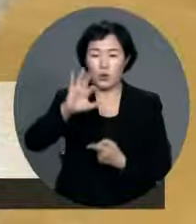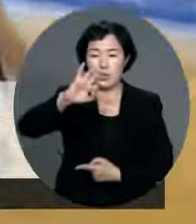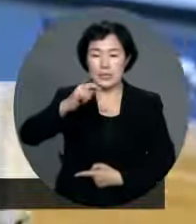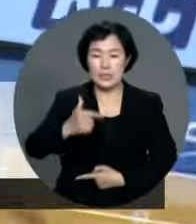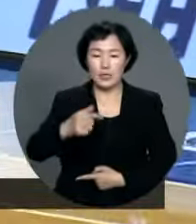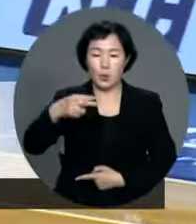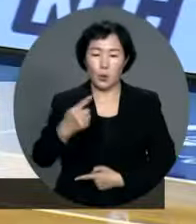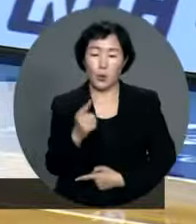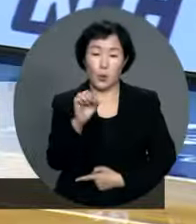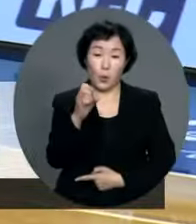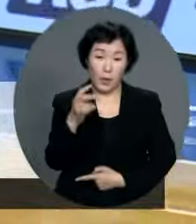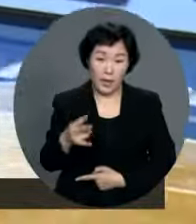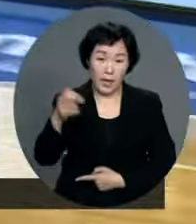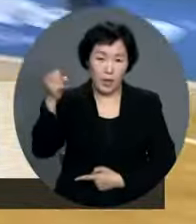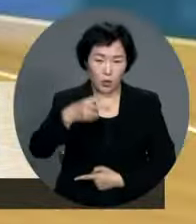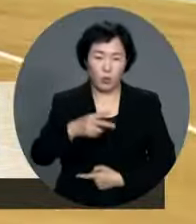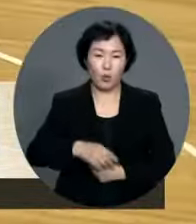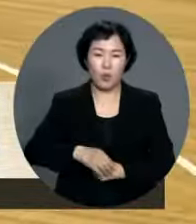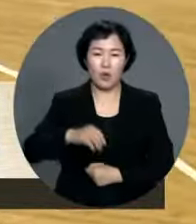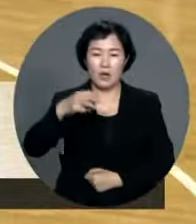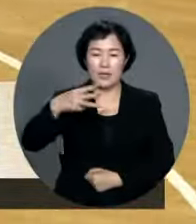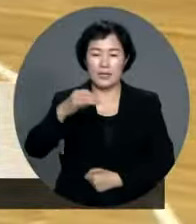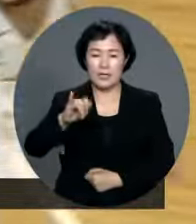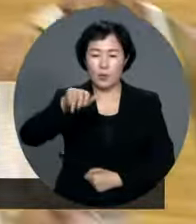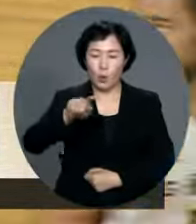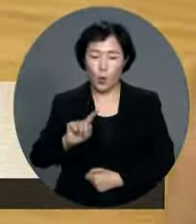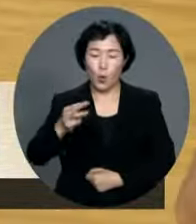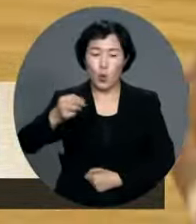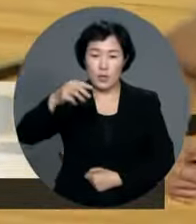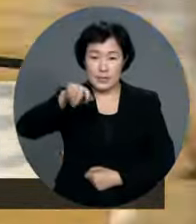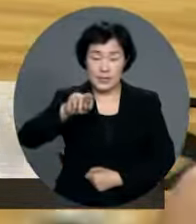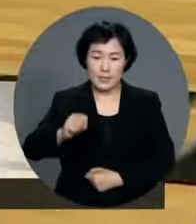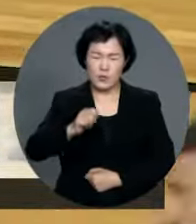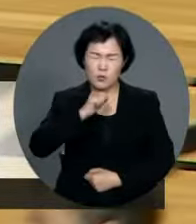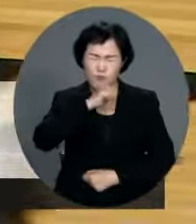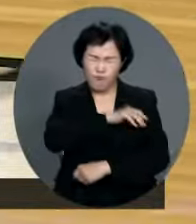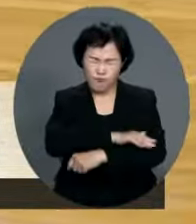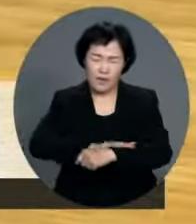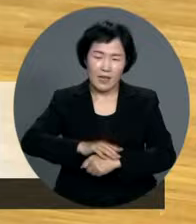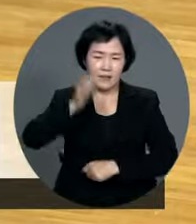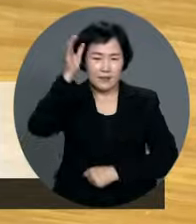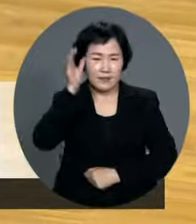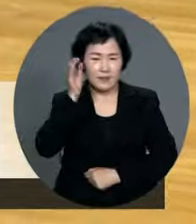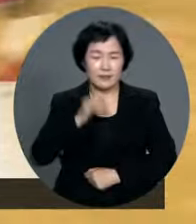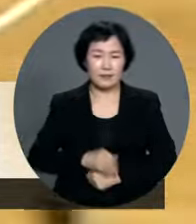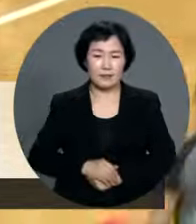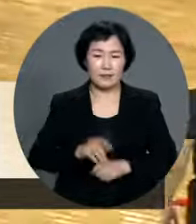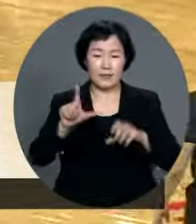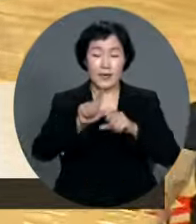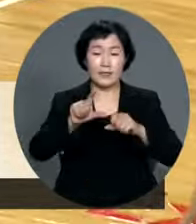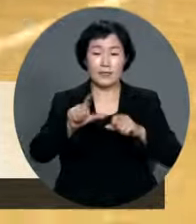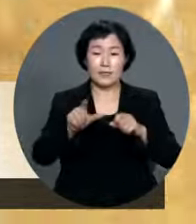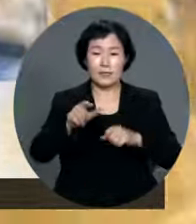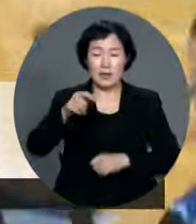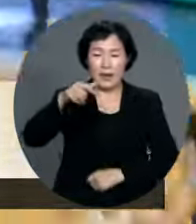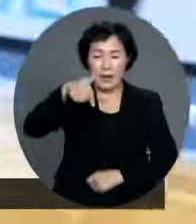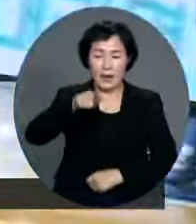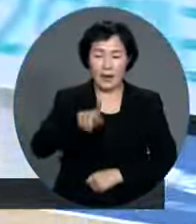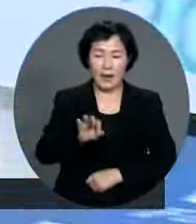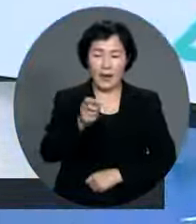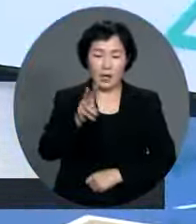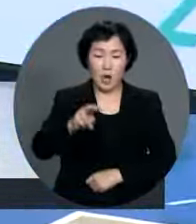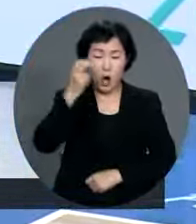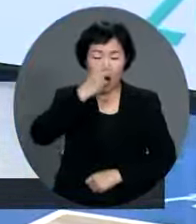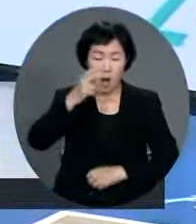높이, 리그 정상급 기량을 가진 니콜슨의 득점력에 기대를 걸고 있습니다. 가스공사 강혁 감독은